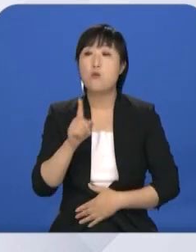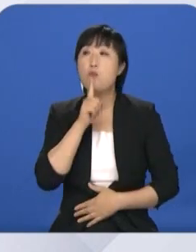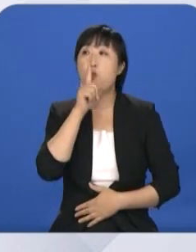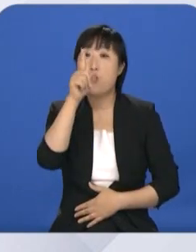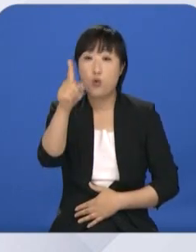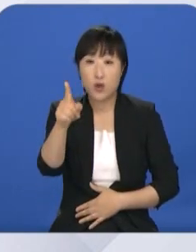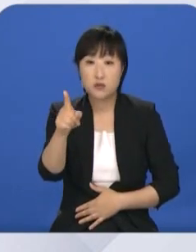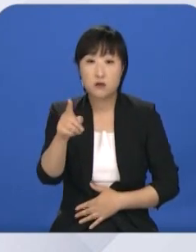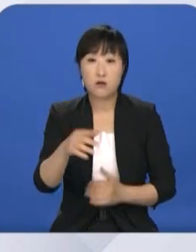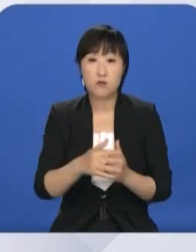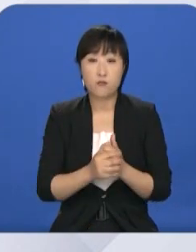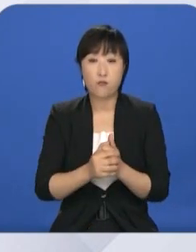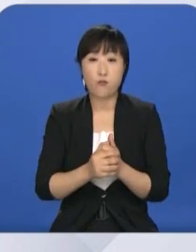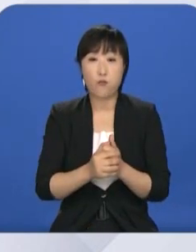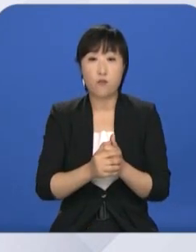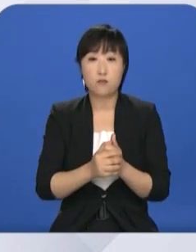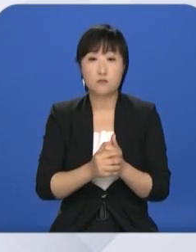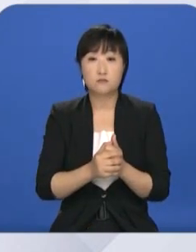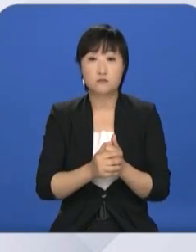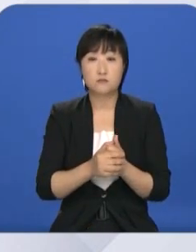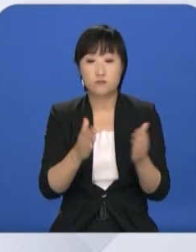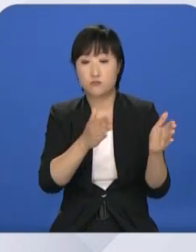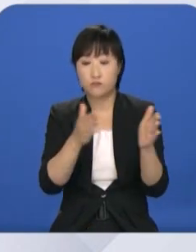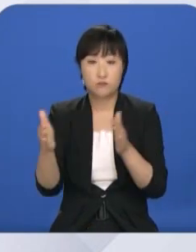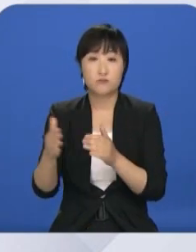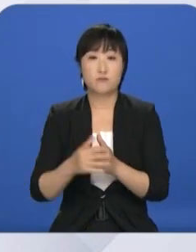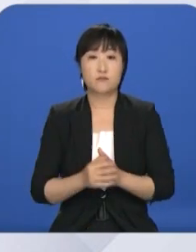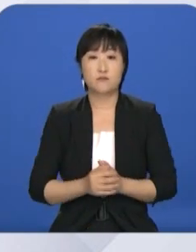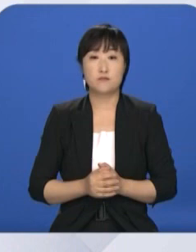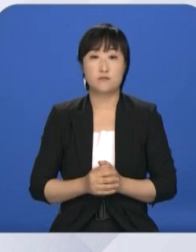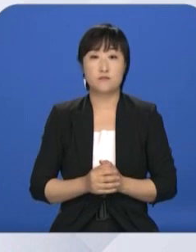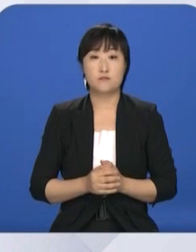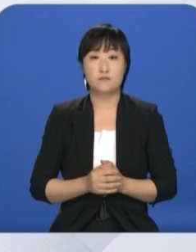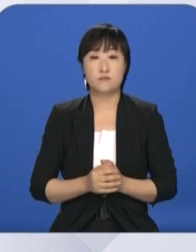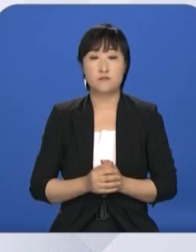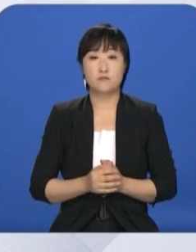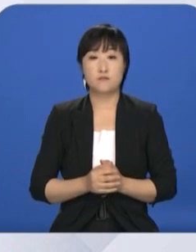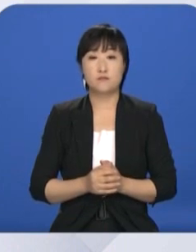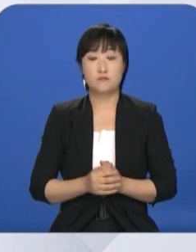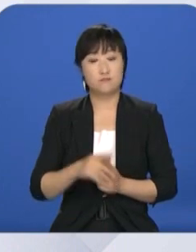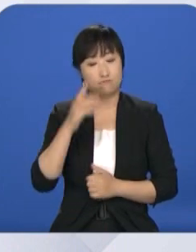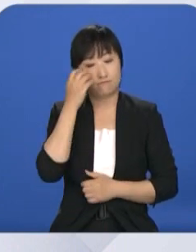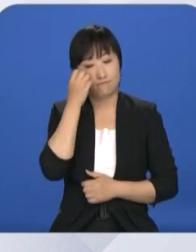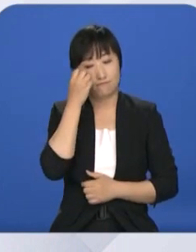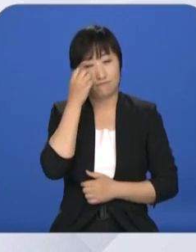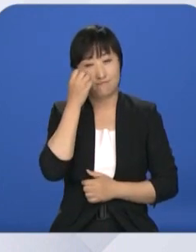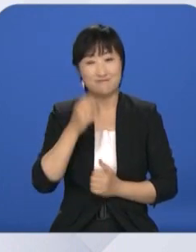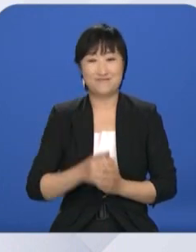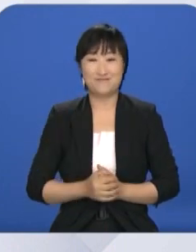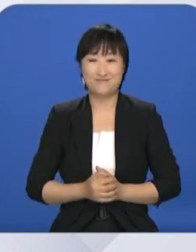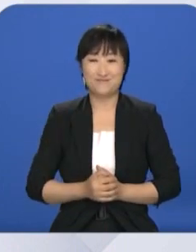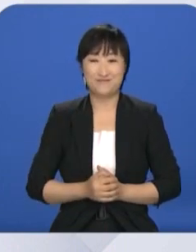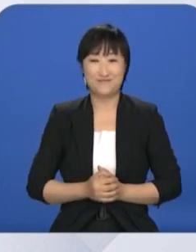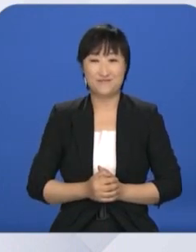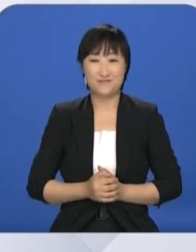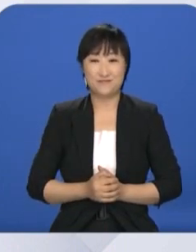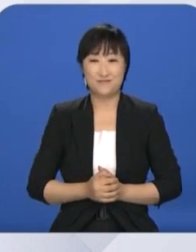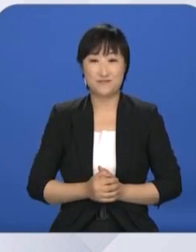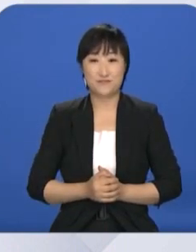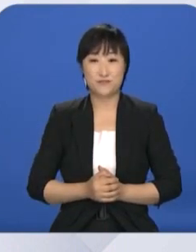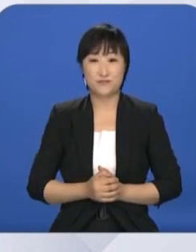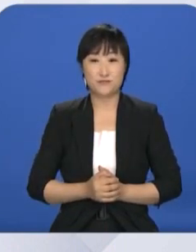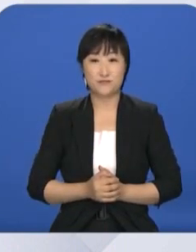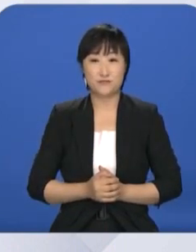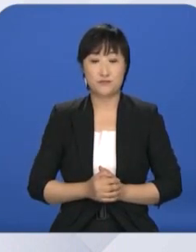해서 그 조치를 하도록 그렇게 하겠습니다. 그 참 이상한 것이네.